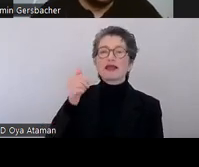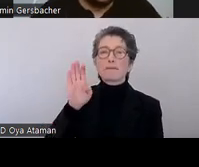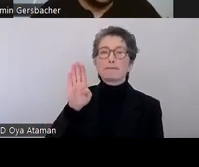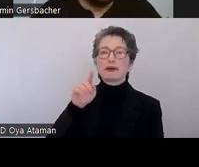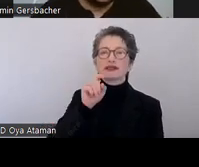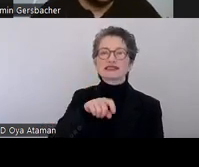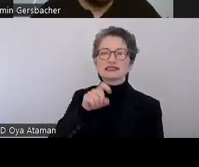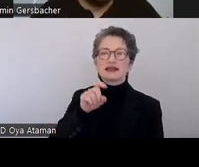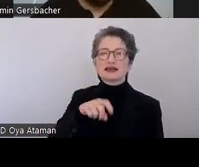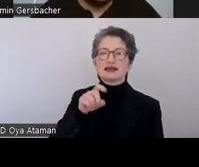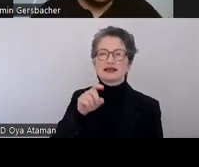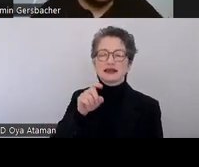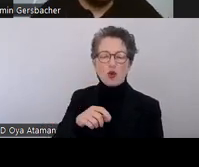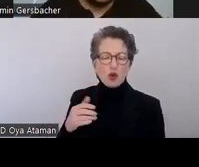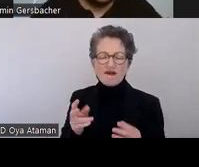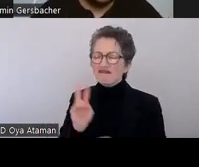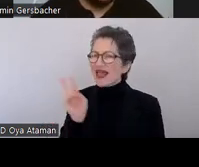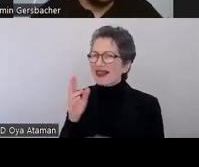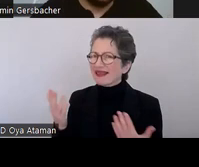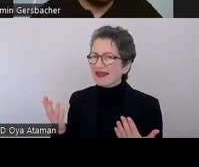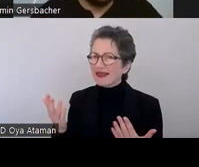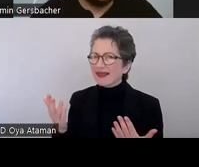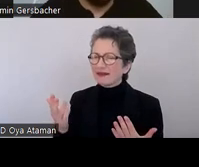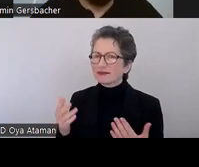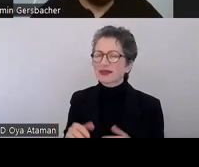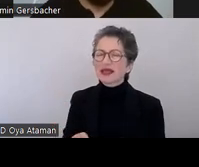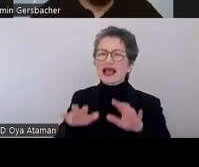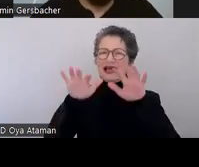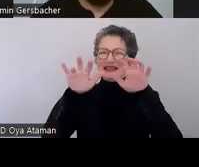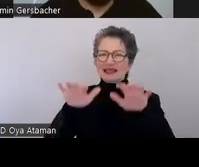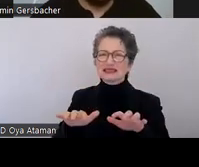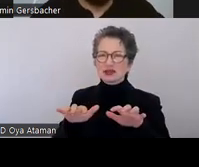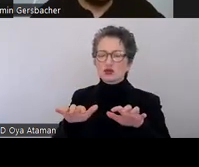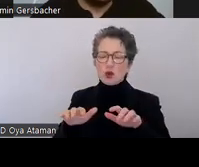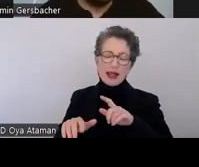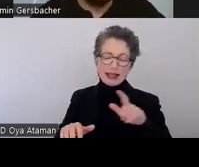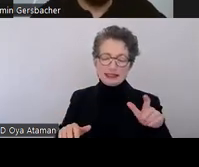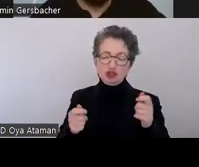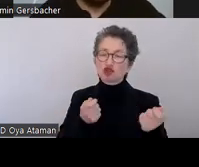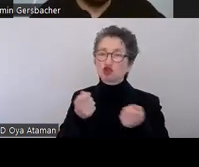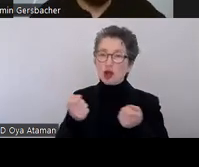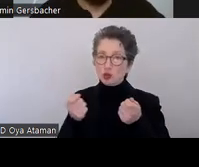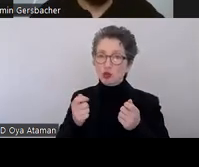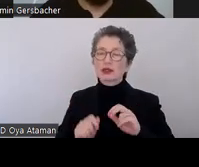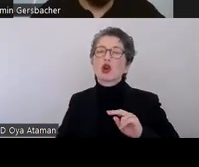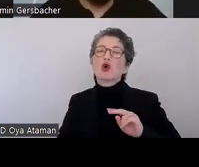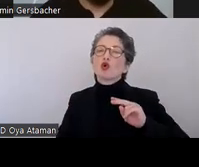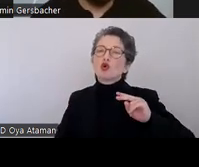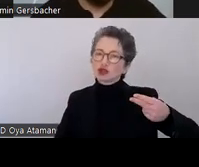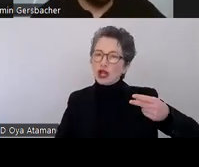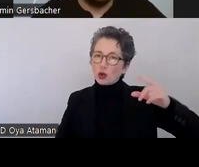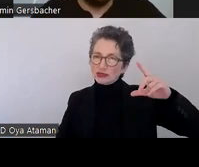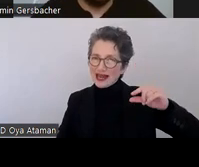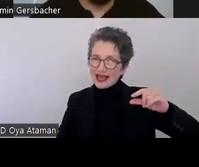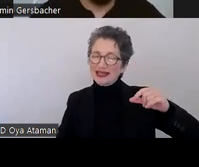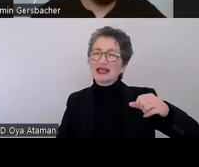Die findet man bei der Tastatur links ist ja die Steuerungstaste, dann die Umschalttaste, Feststelltaste und